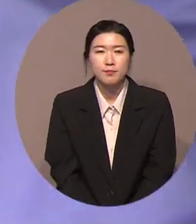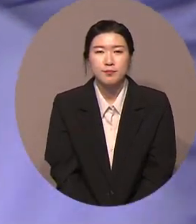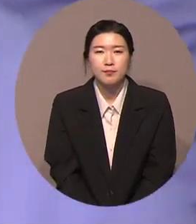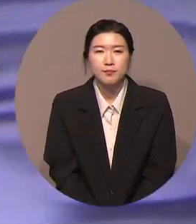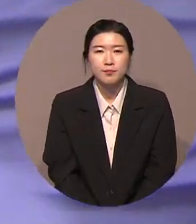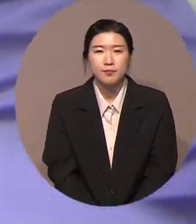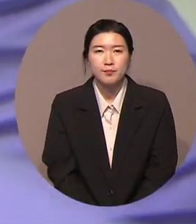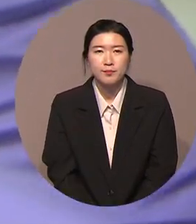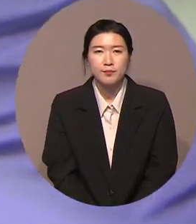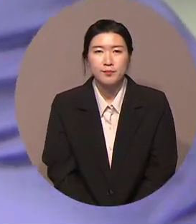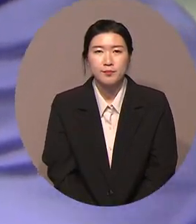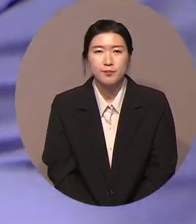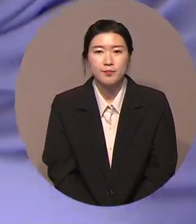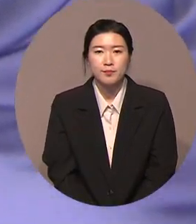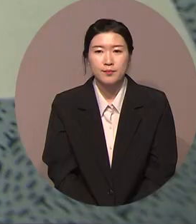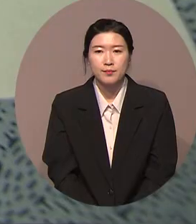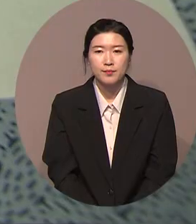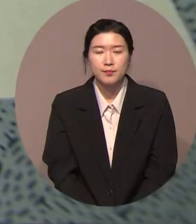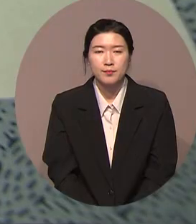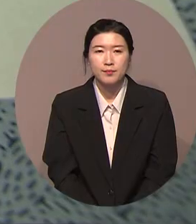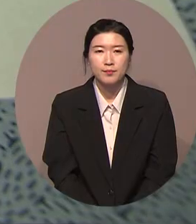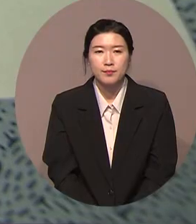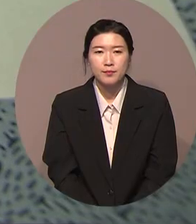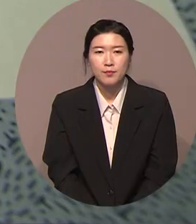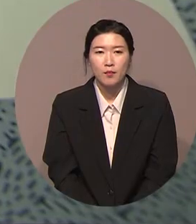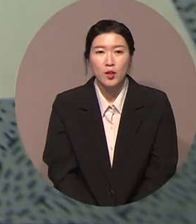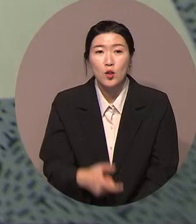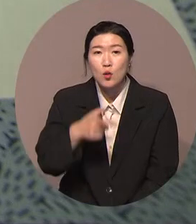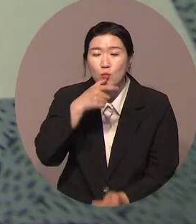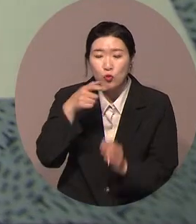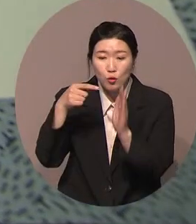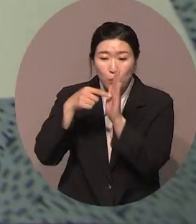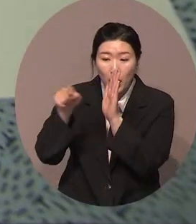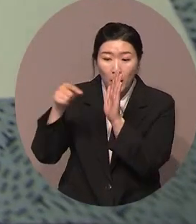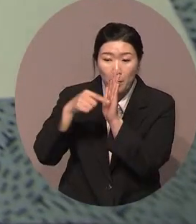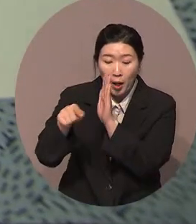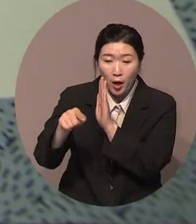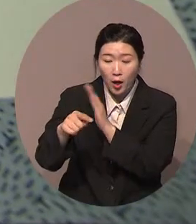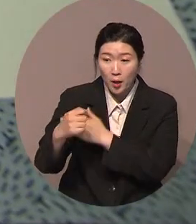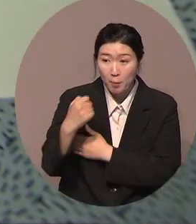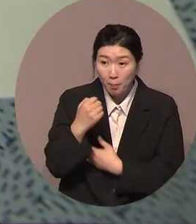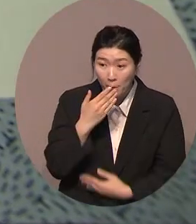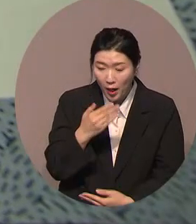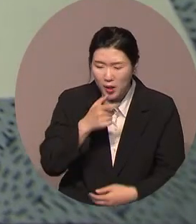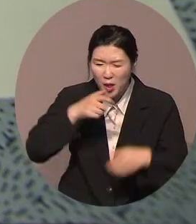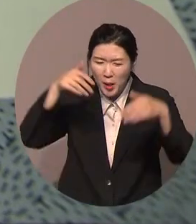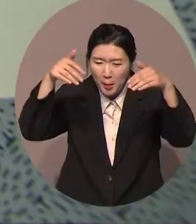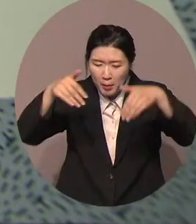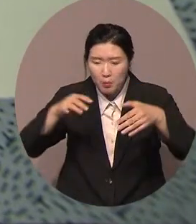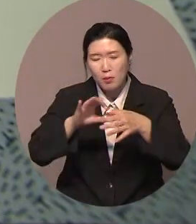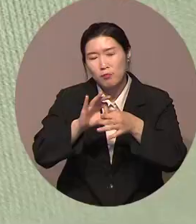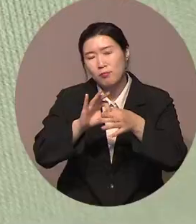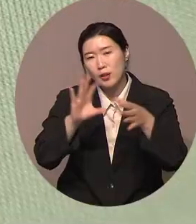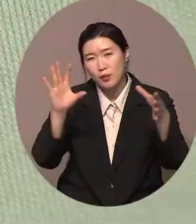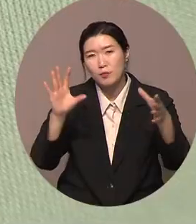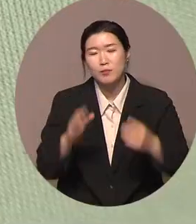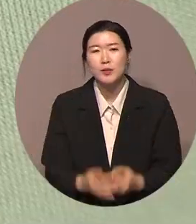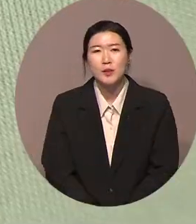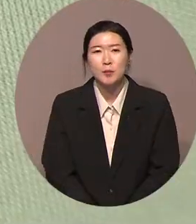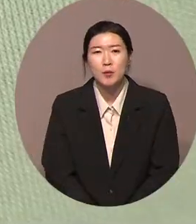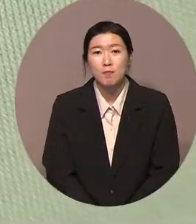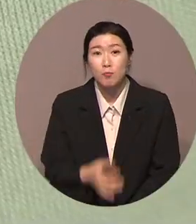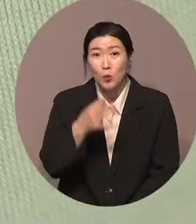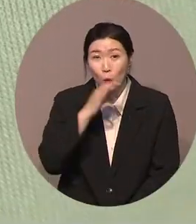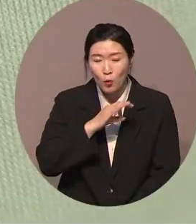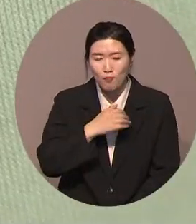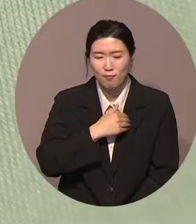오르는 실험 결과가 나왔습니다. 물을 튕겨내는 성능도 있어 비가 오면 표면을 스스로 세척하는 효과로 효율